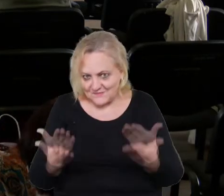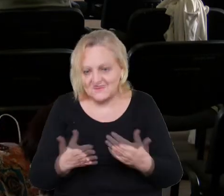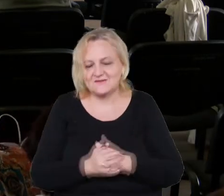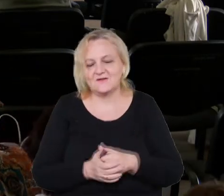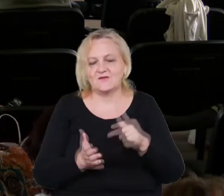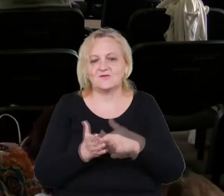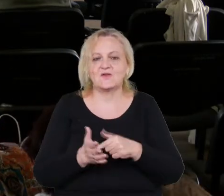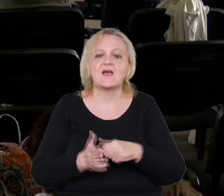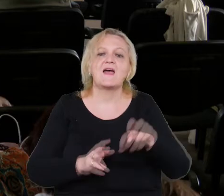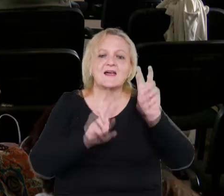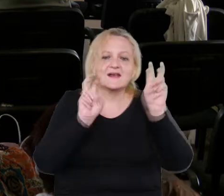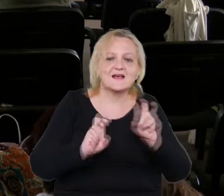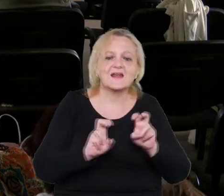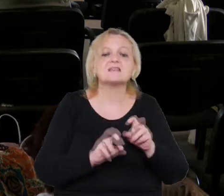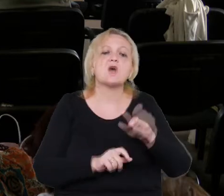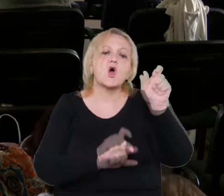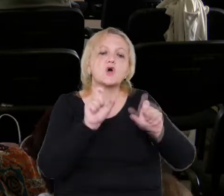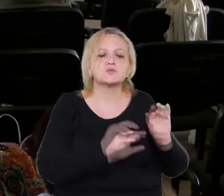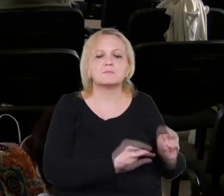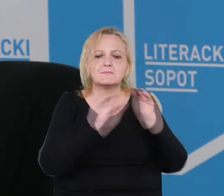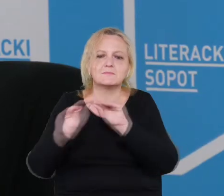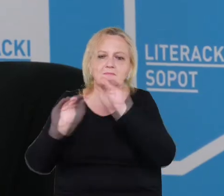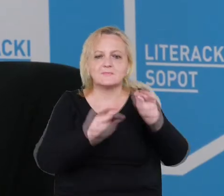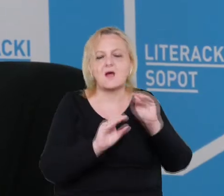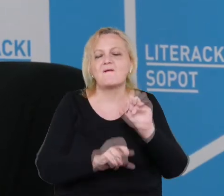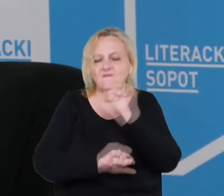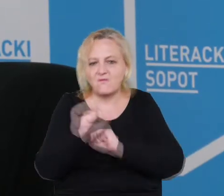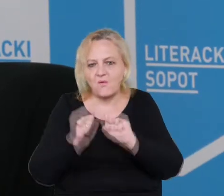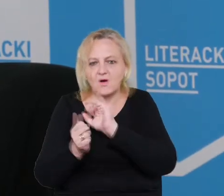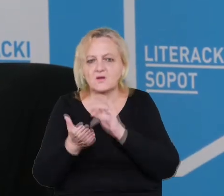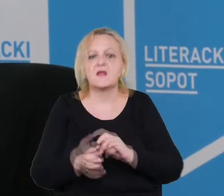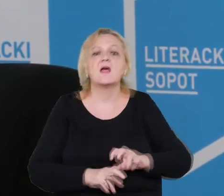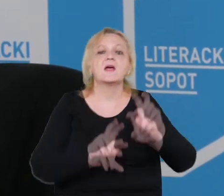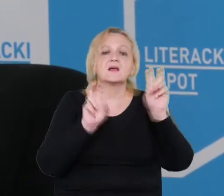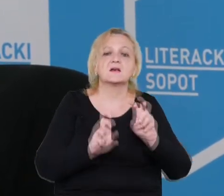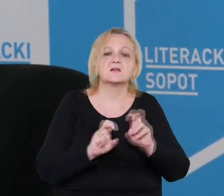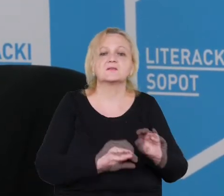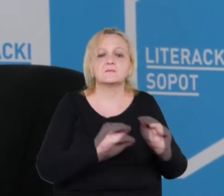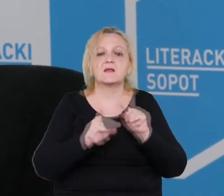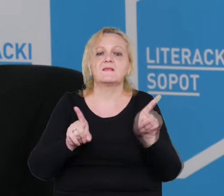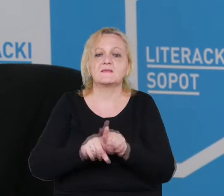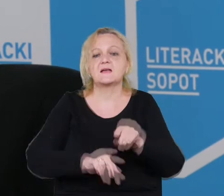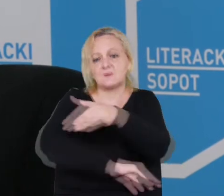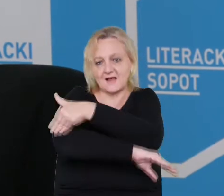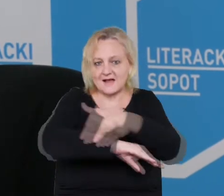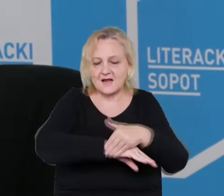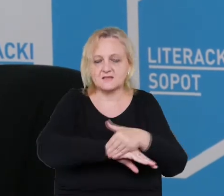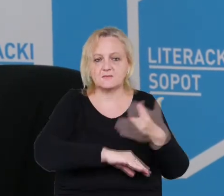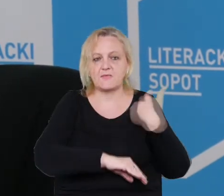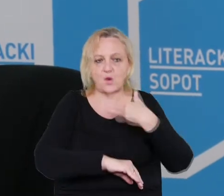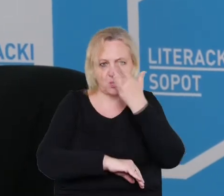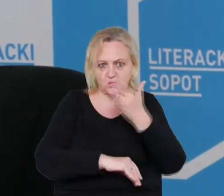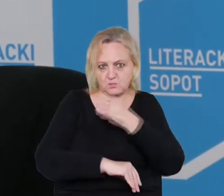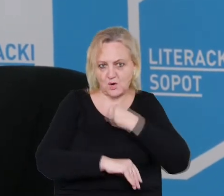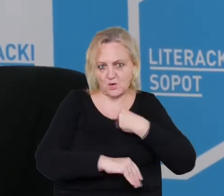być o o kryzysie migracyjnym we Włoszech ale kryzys migracyjny mamy na granicy białoruskiej obecnie